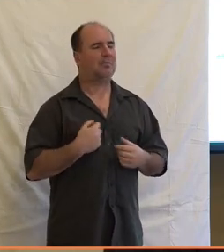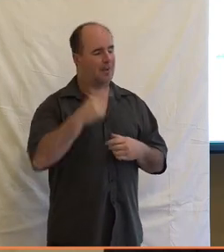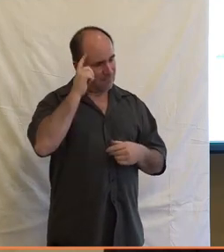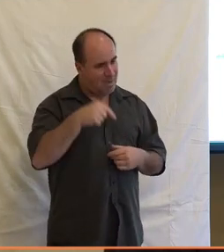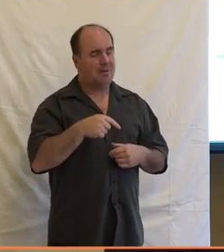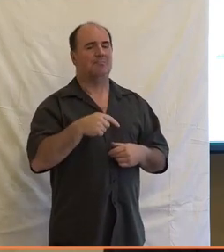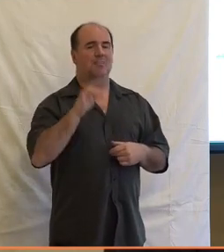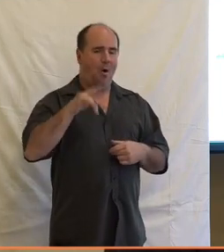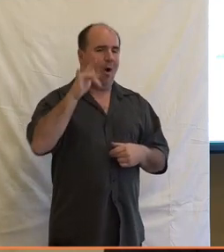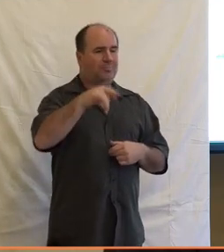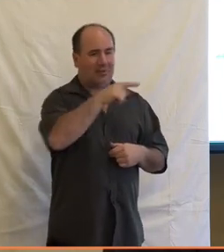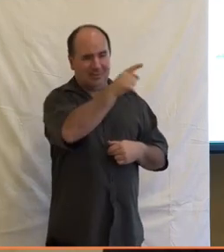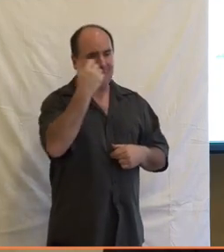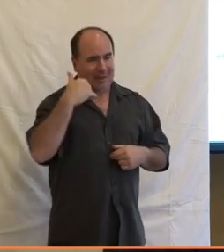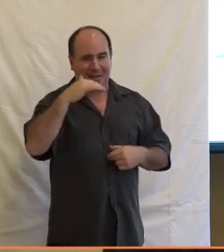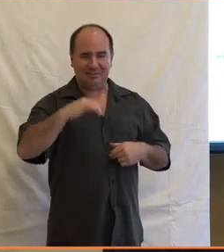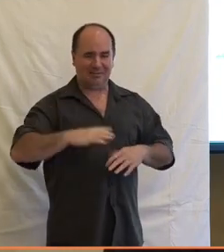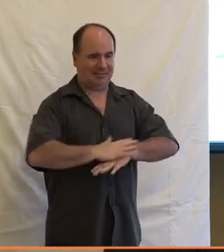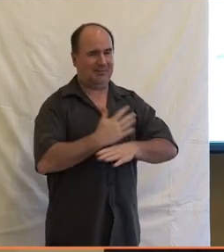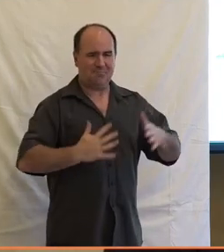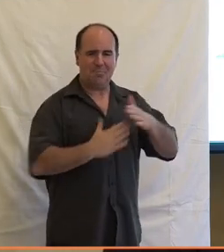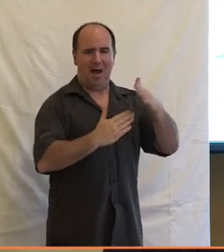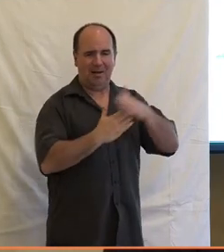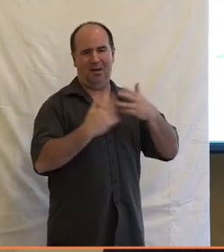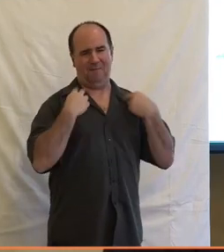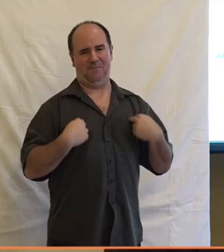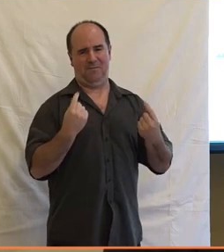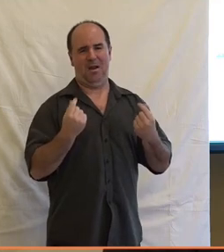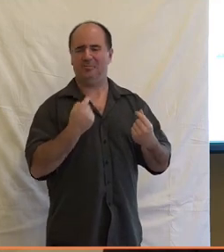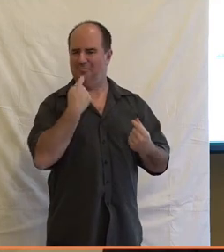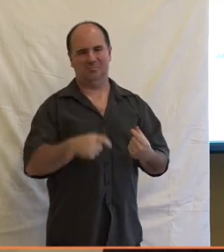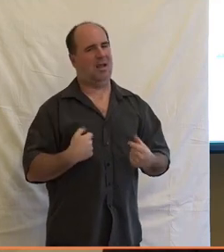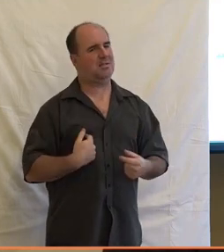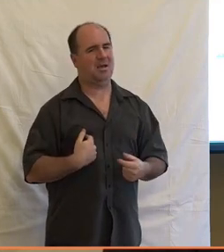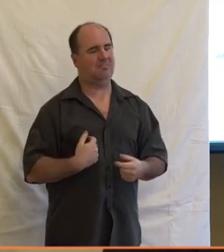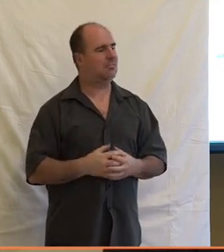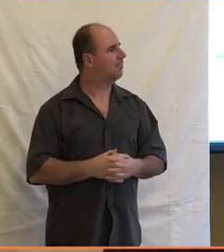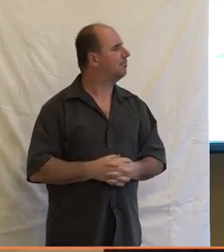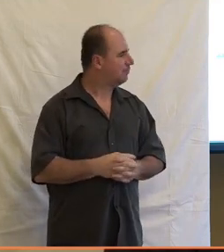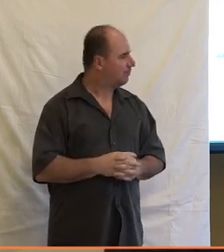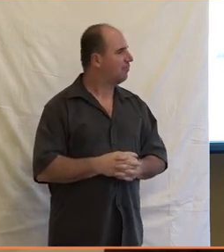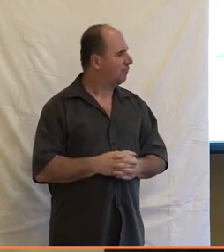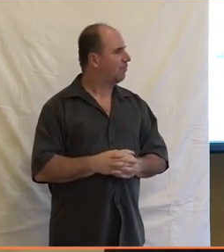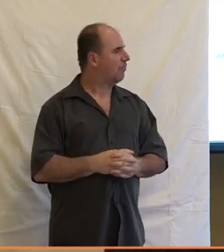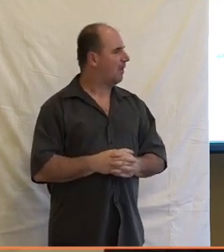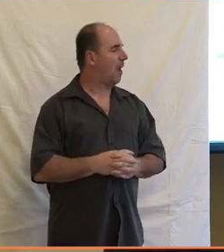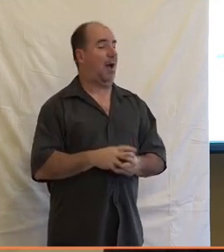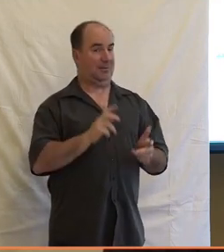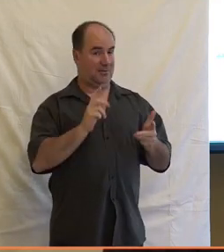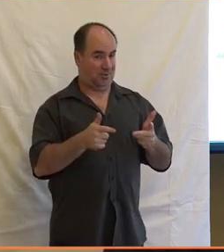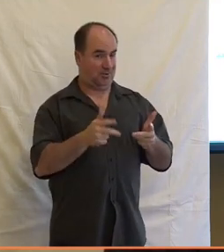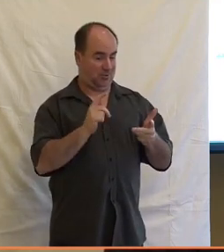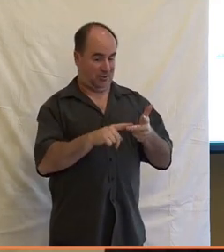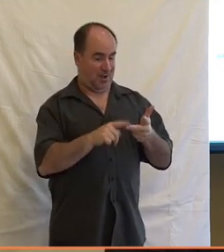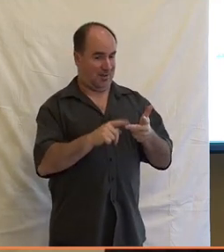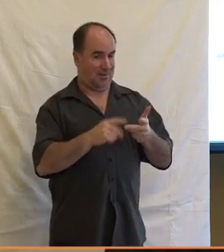že bychom se mě i také měli snažit minimalizovat nebo odstraňovat. No a ten, ta třetí kolej, nebo jako ten třetí